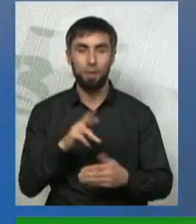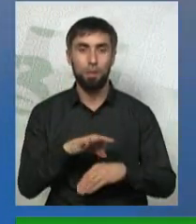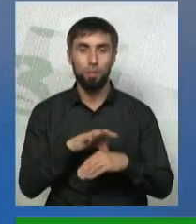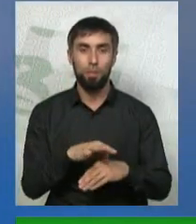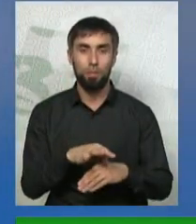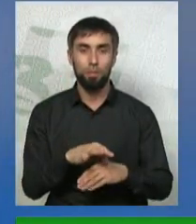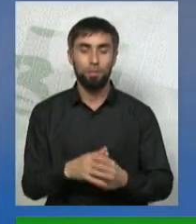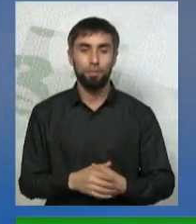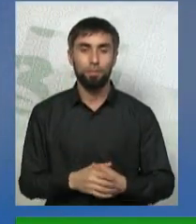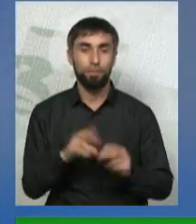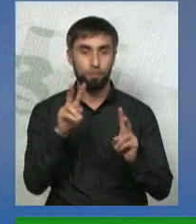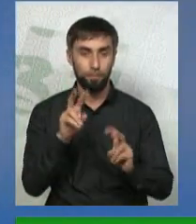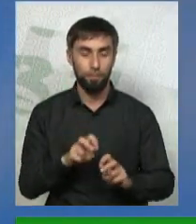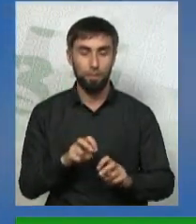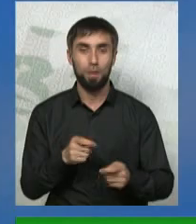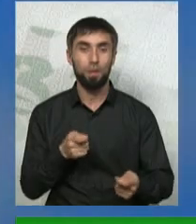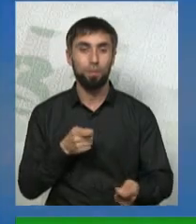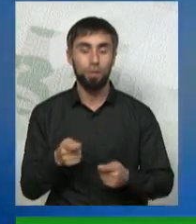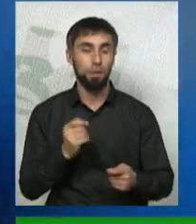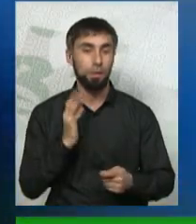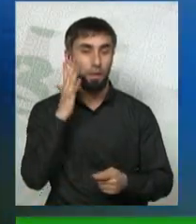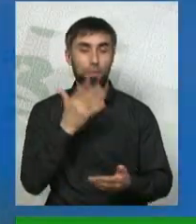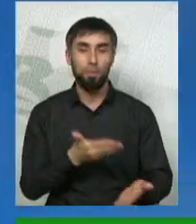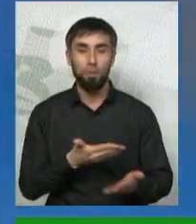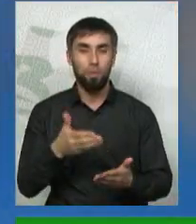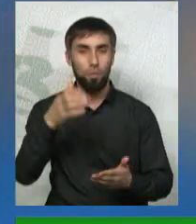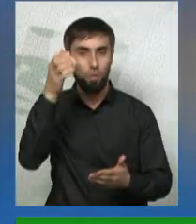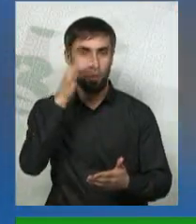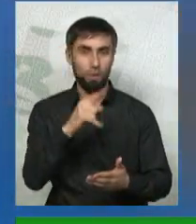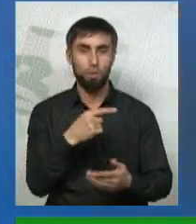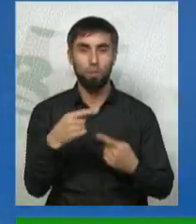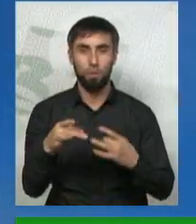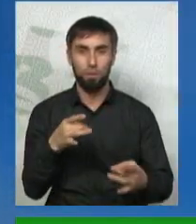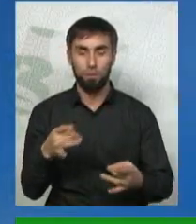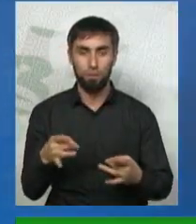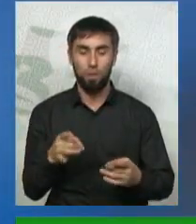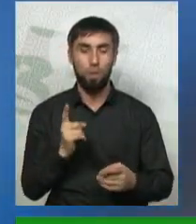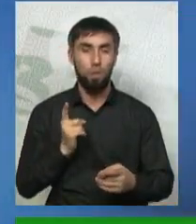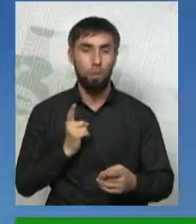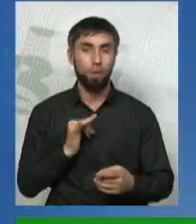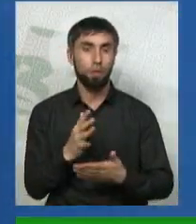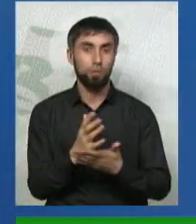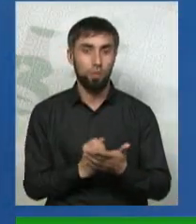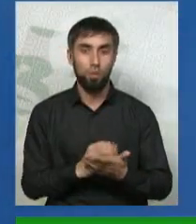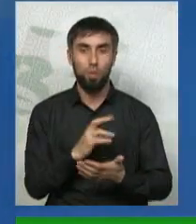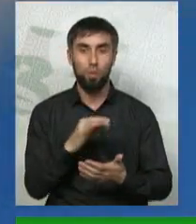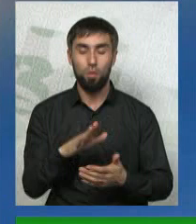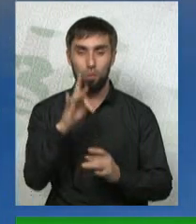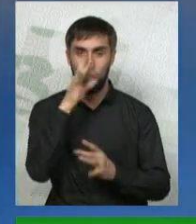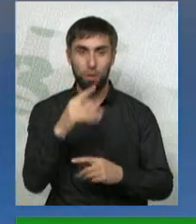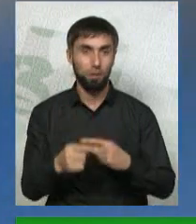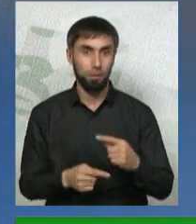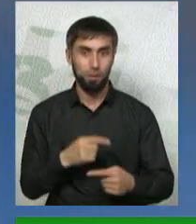проведения антропологических исследований правительство намерено пригласить ученых из других субъектов. Охрана и сохранение объектов